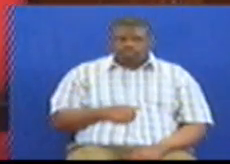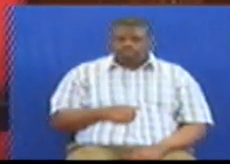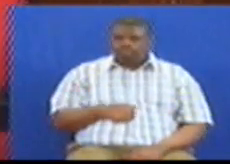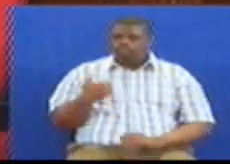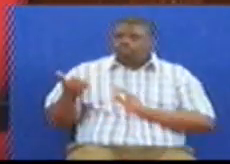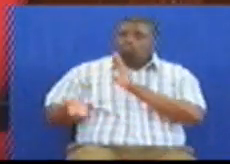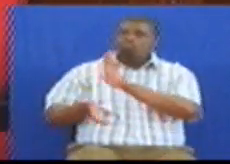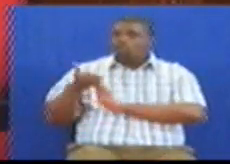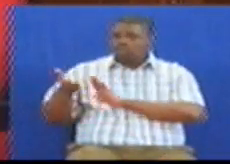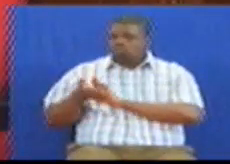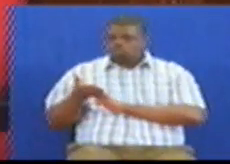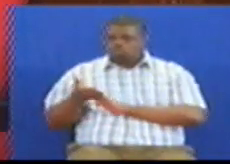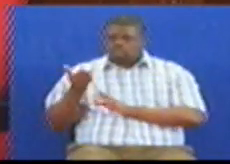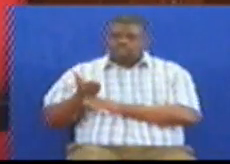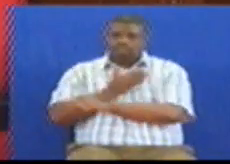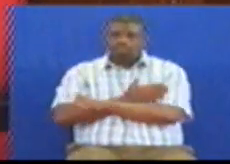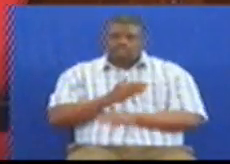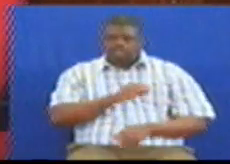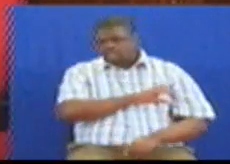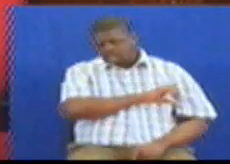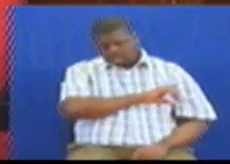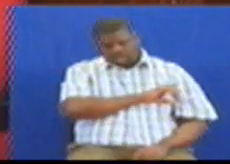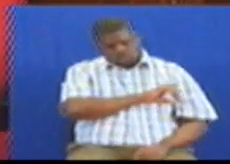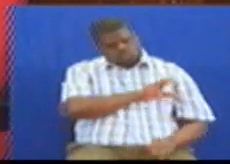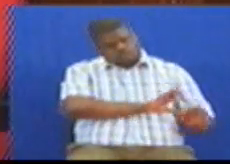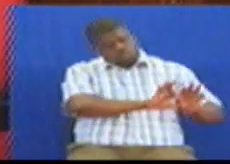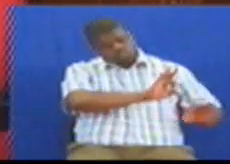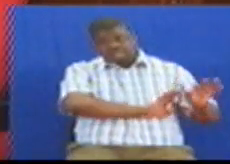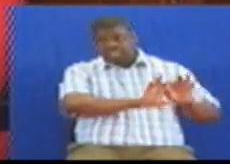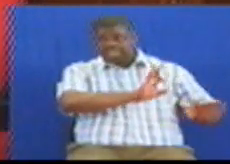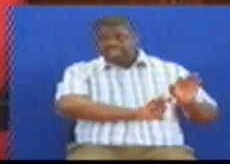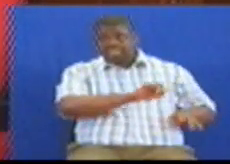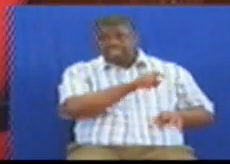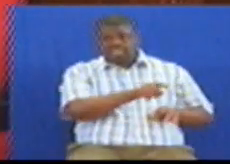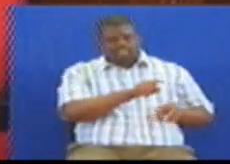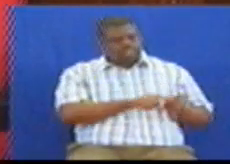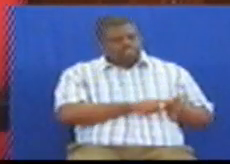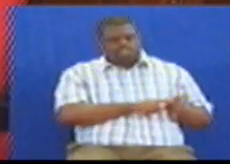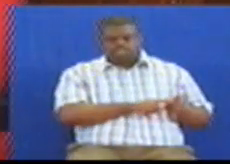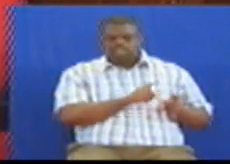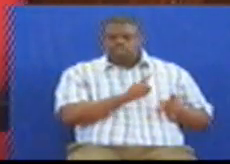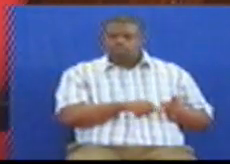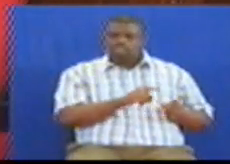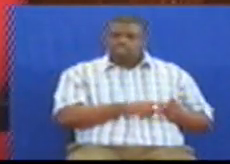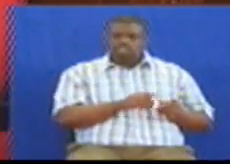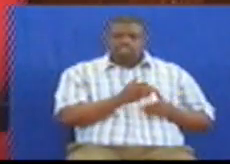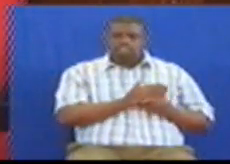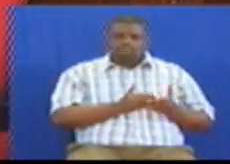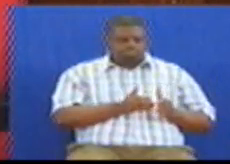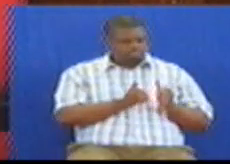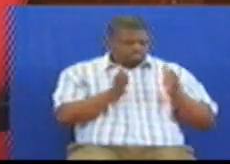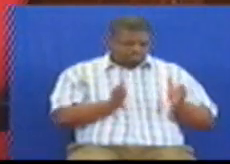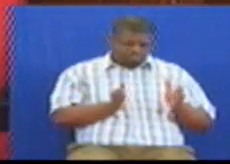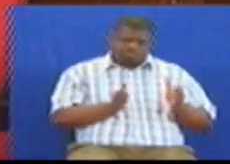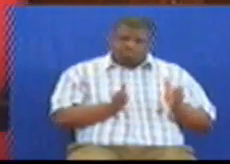mwanzoni kabla ya 2000 na kabla hatujaingia kwenye uchaguzi tulikuwa na kilomita 400 tu za barabara